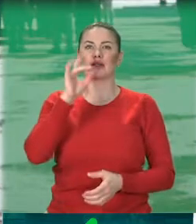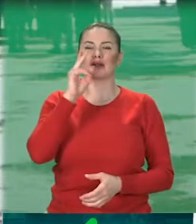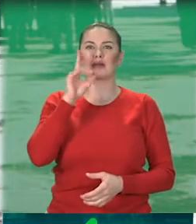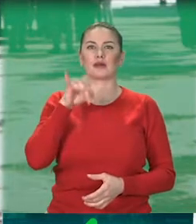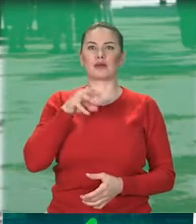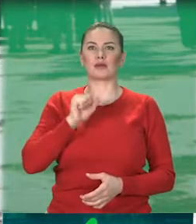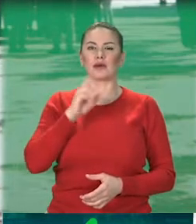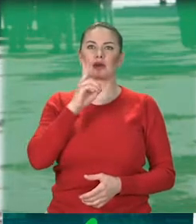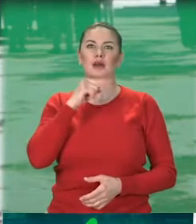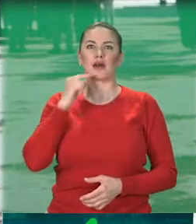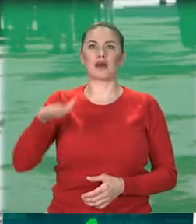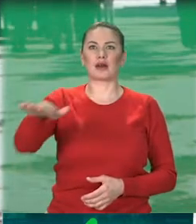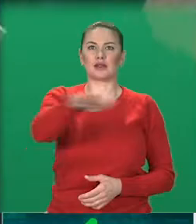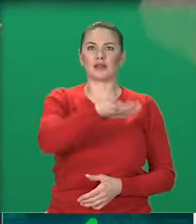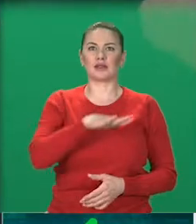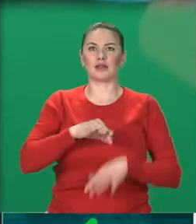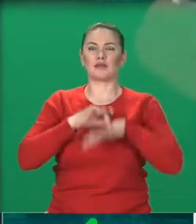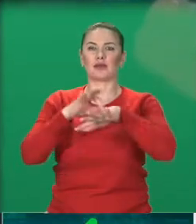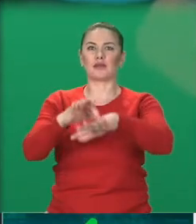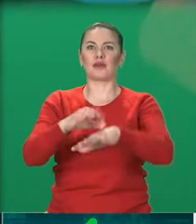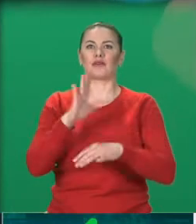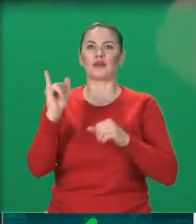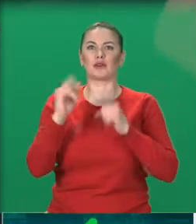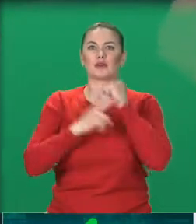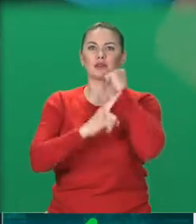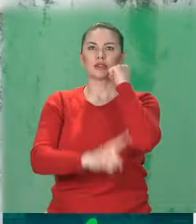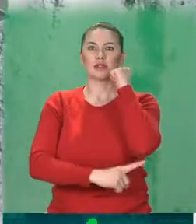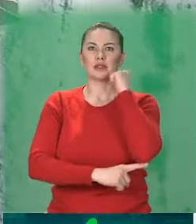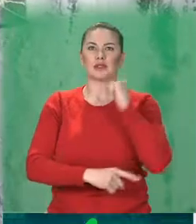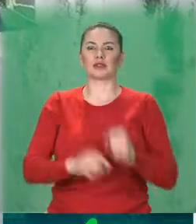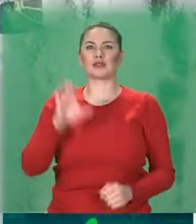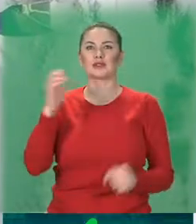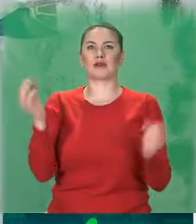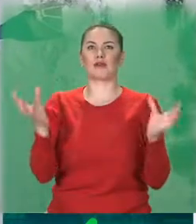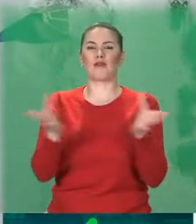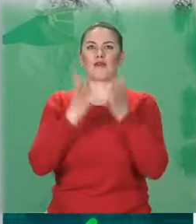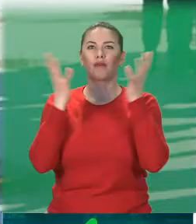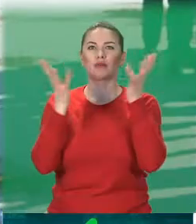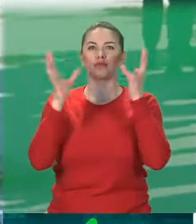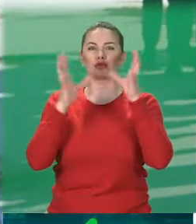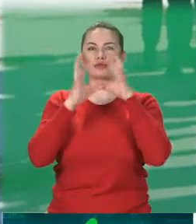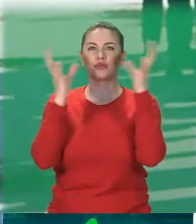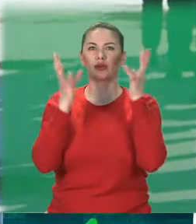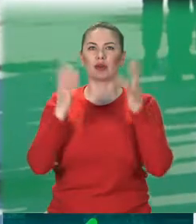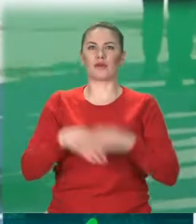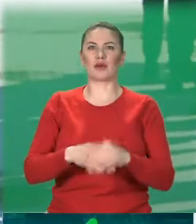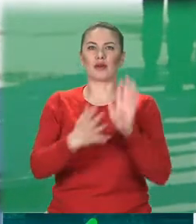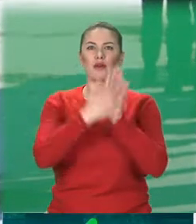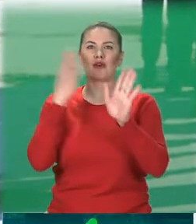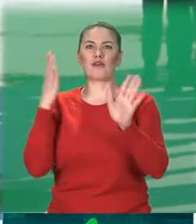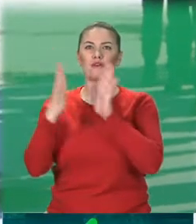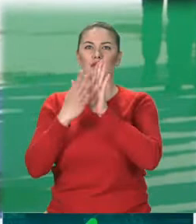учебных заведений острова, вооружившись воздушными шарами, выстроились в виде слова «Крым». От